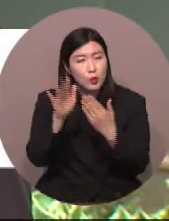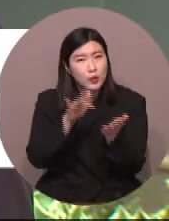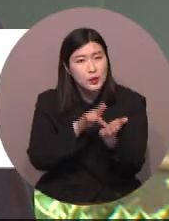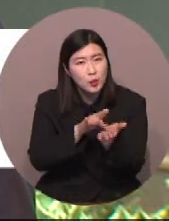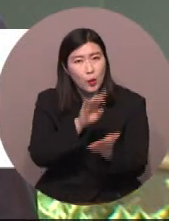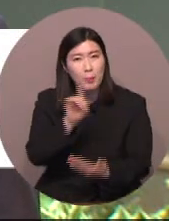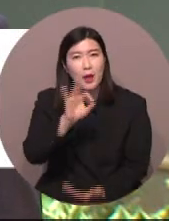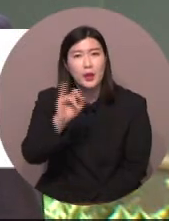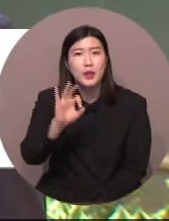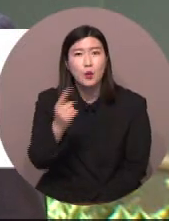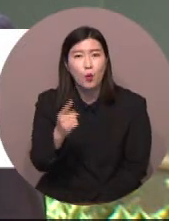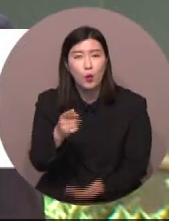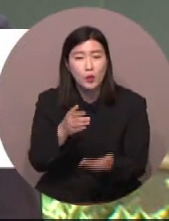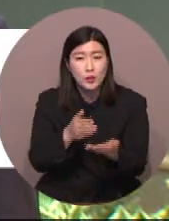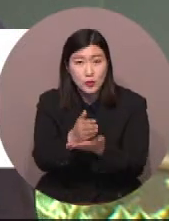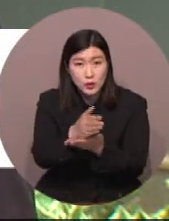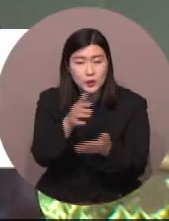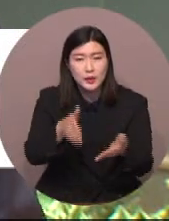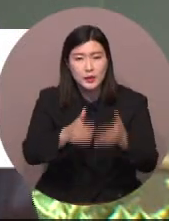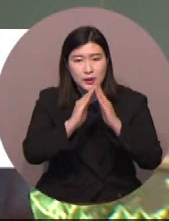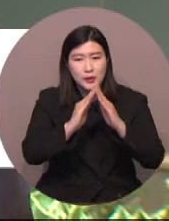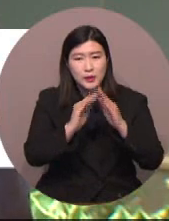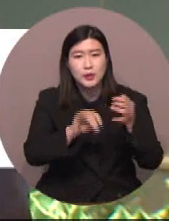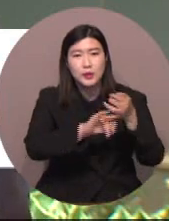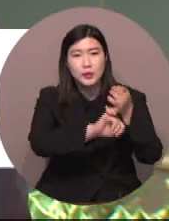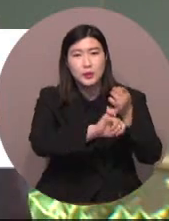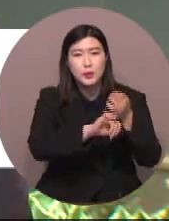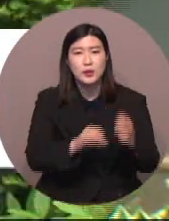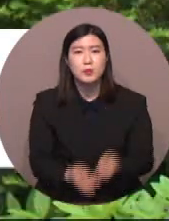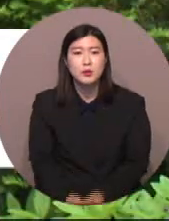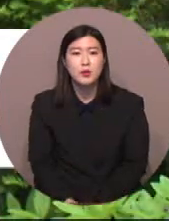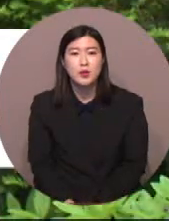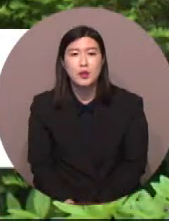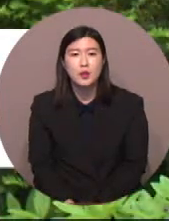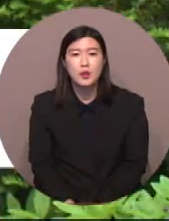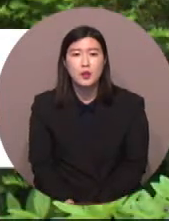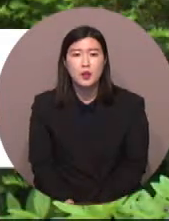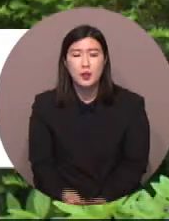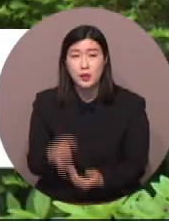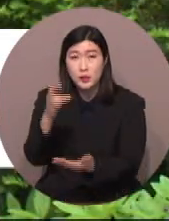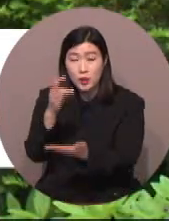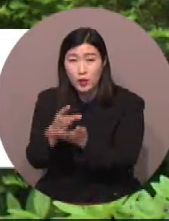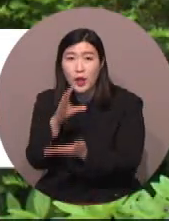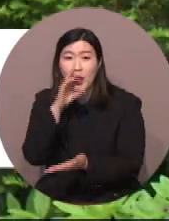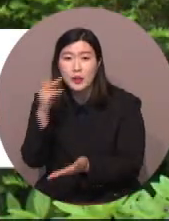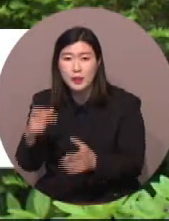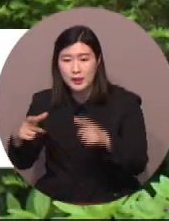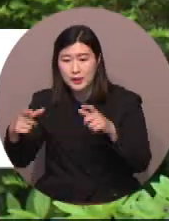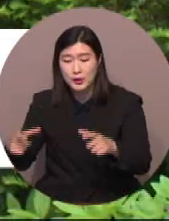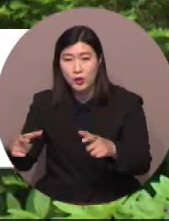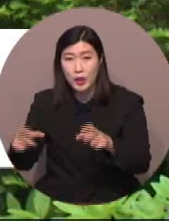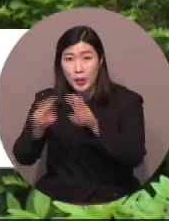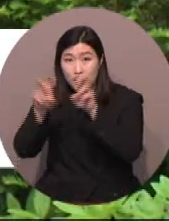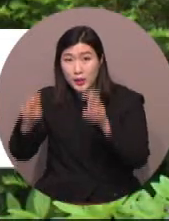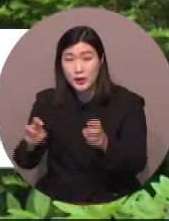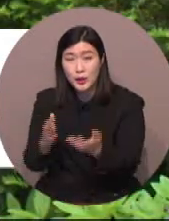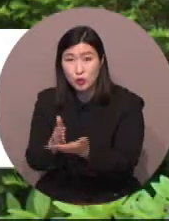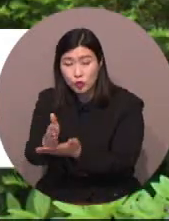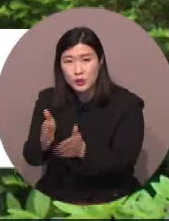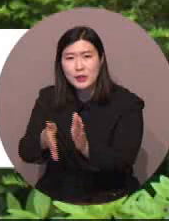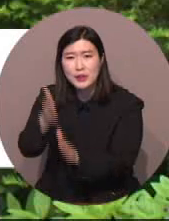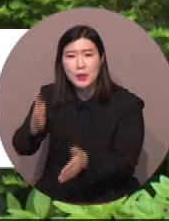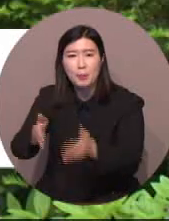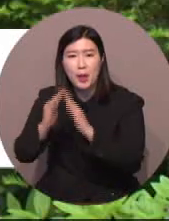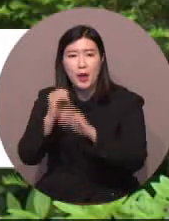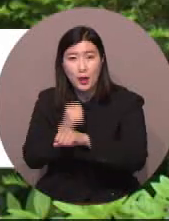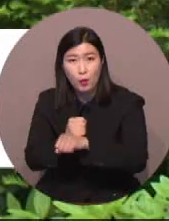특구 를 통해서 우리가 시대의 변화에 선거 겟다 찬 않아서 1일 대를 대한민국의 디지털 수도로 만들어서